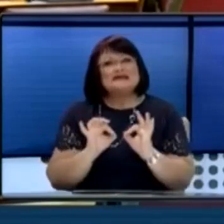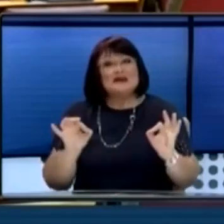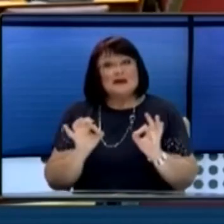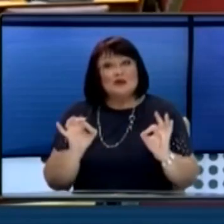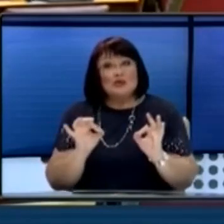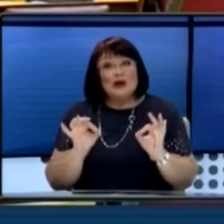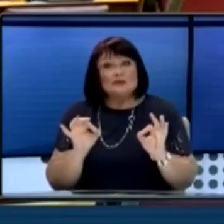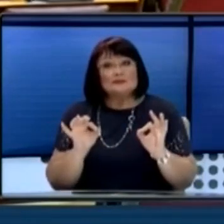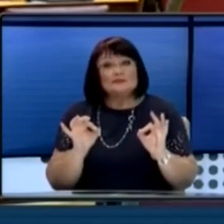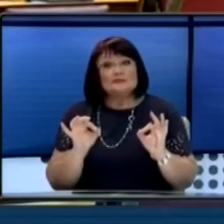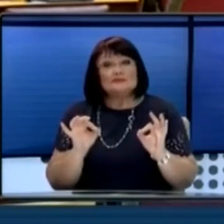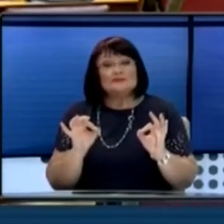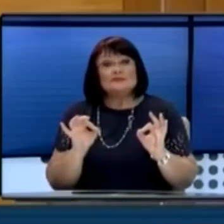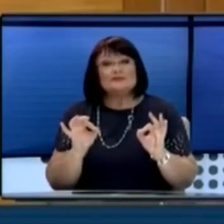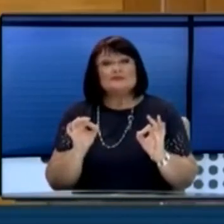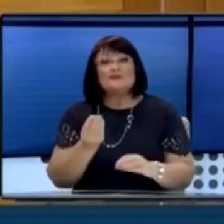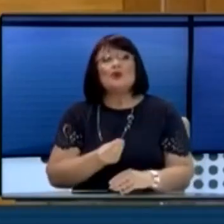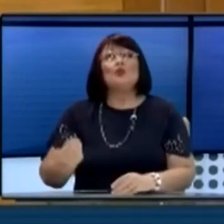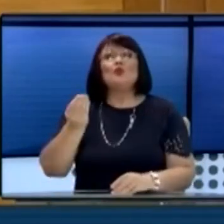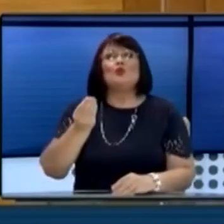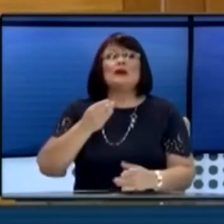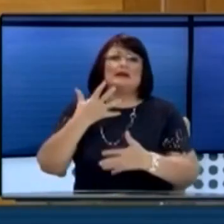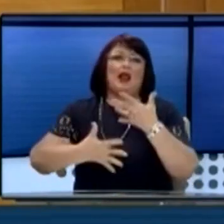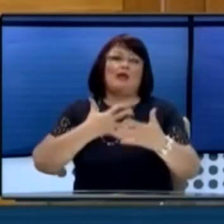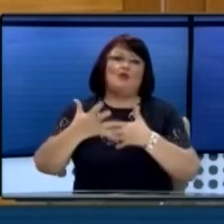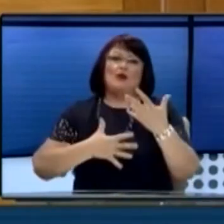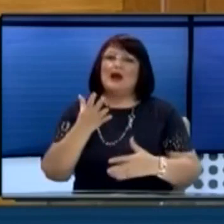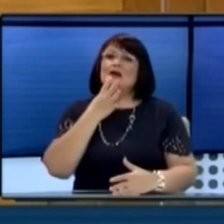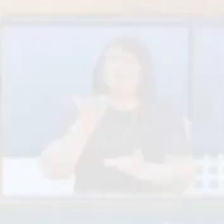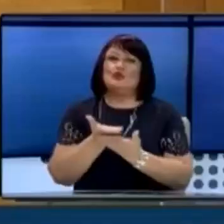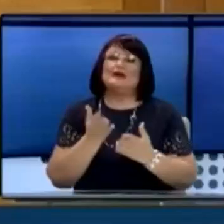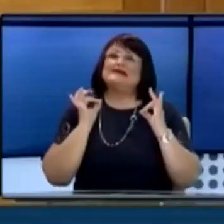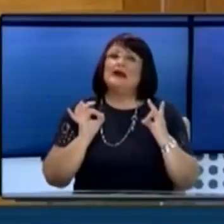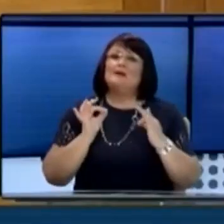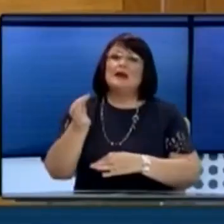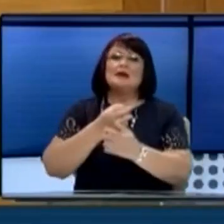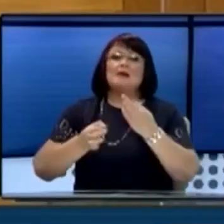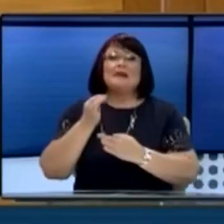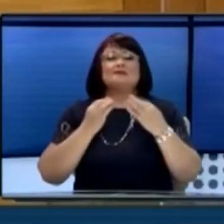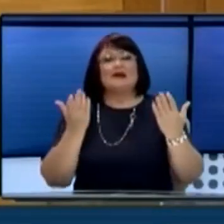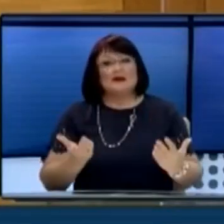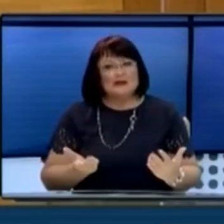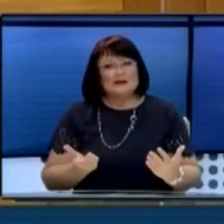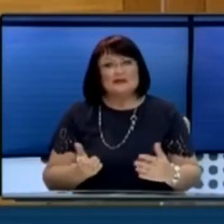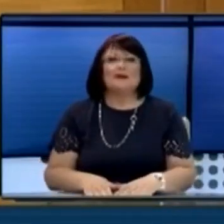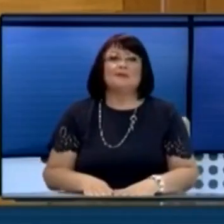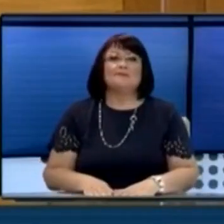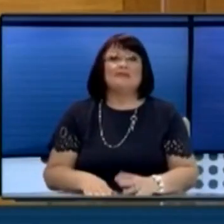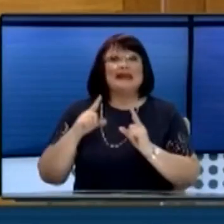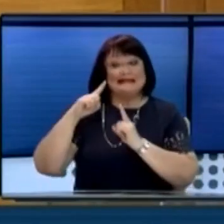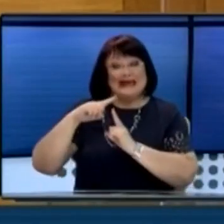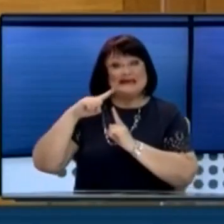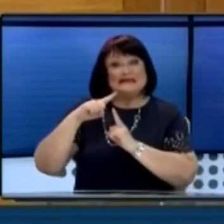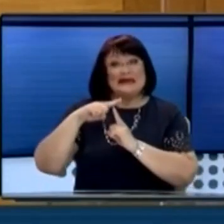υποστούν μια πρόσθετη σημαντική ταλαιπωρία. Διότι θα ζητήσουμε συχνά εργαστηριακά τεστ,